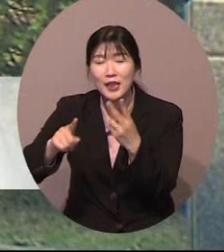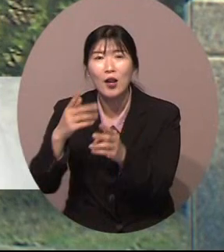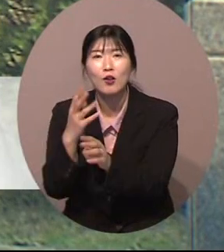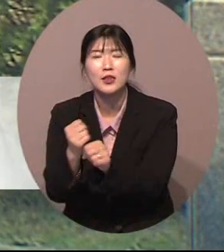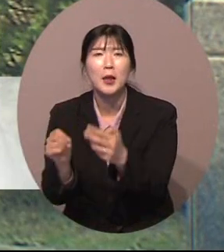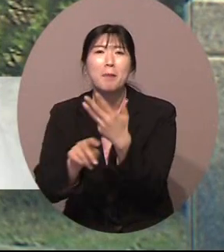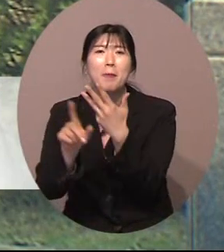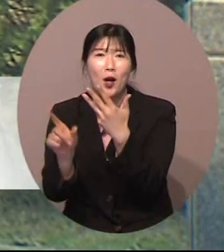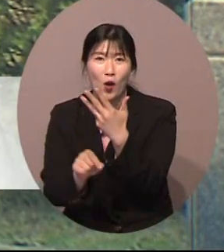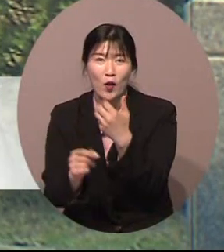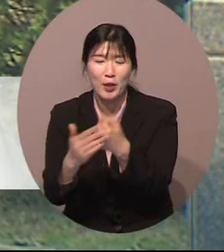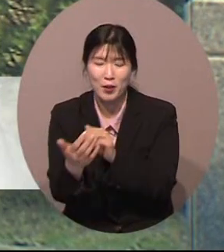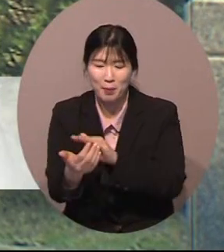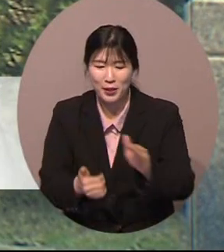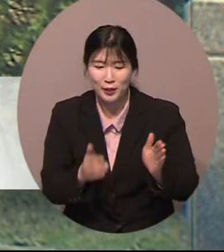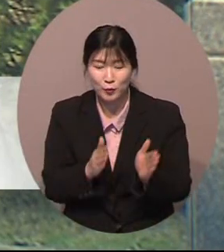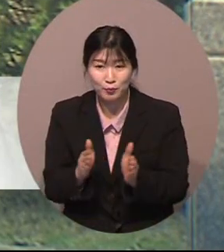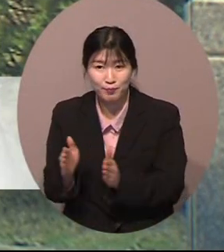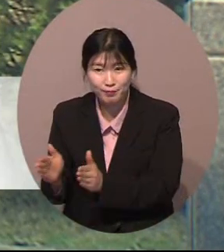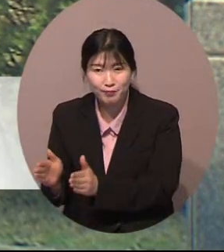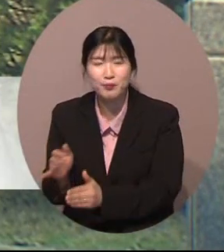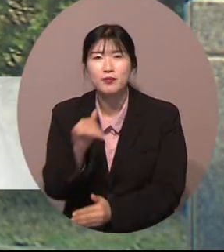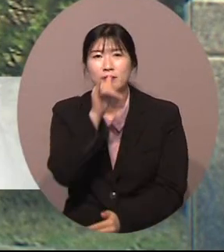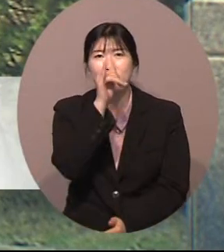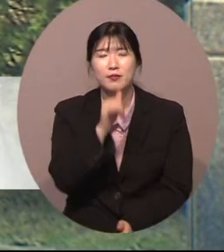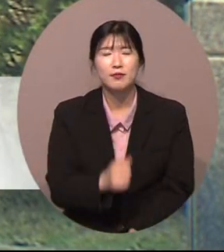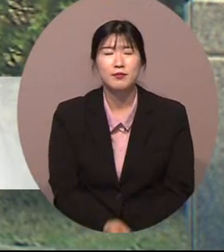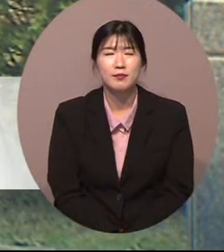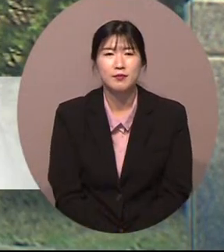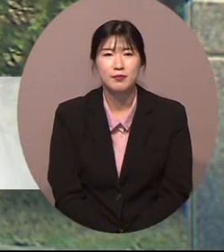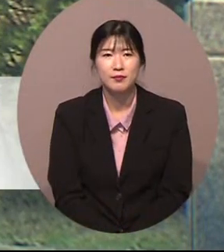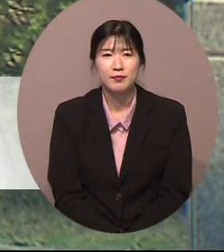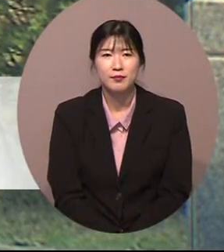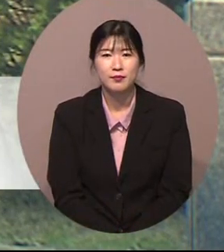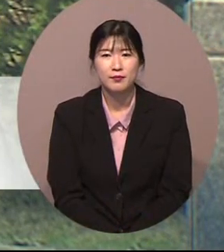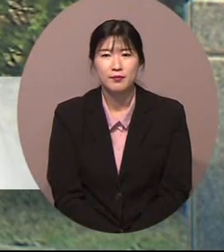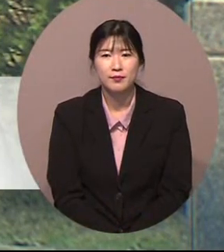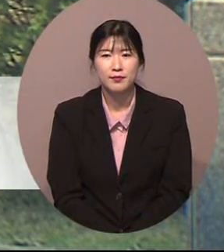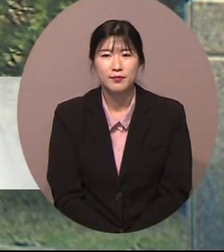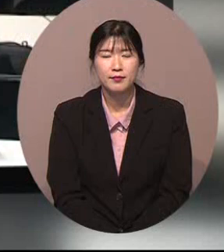지정을 위해 긴장의 끈을 놓지 않고 있습니다 보도의 윤소영